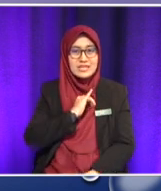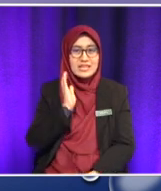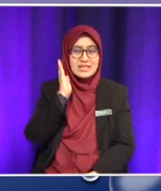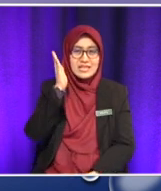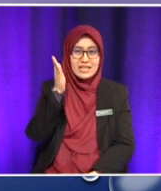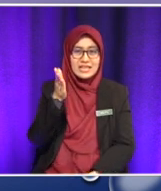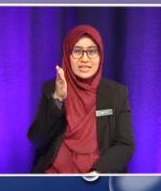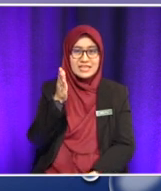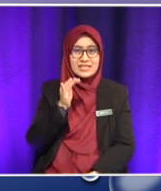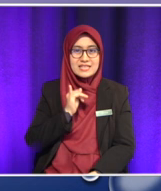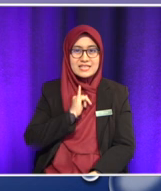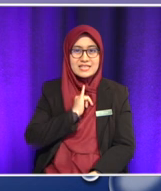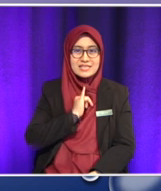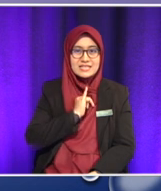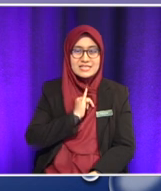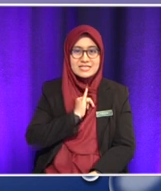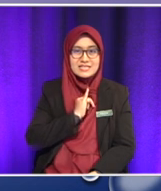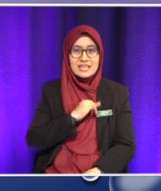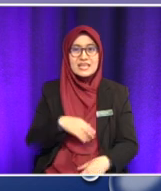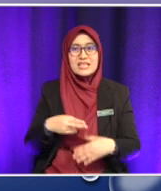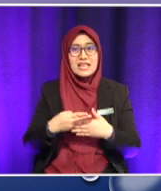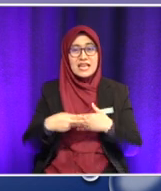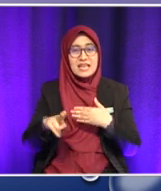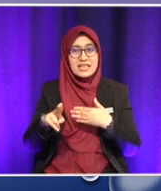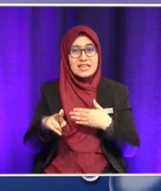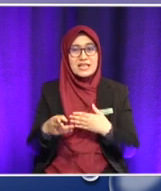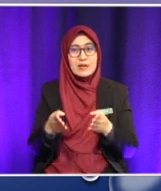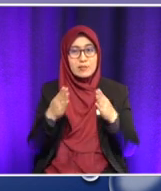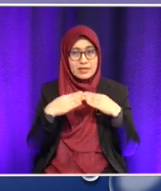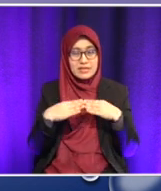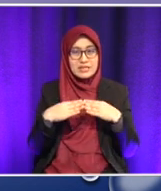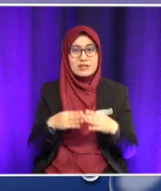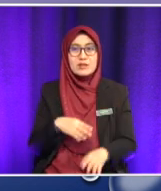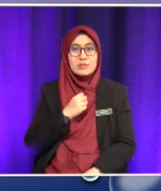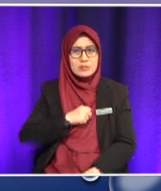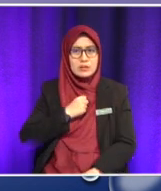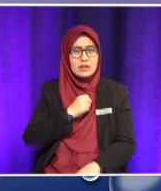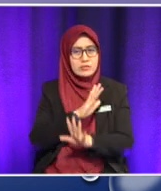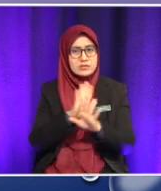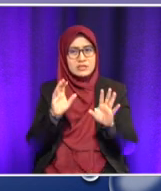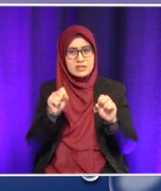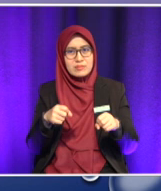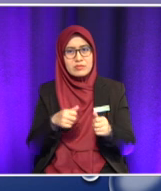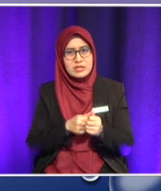Maaf saya tidak boleh ikut orang yang tidak dikenali Sis